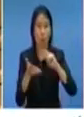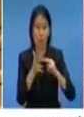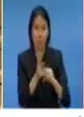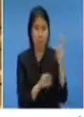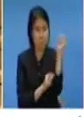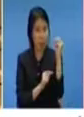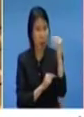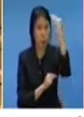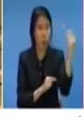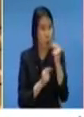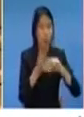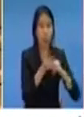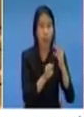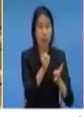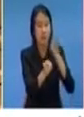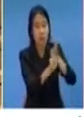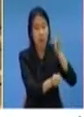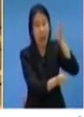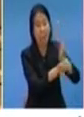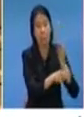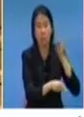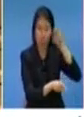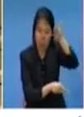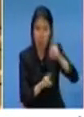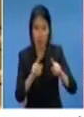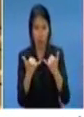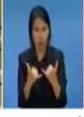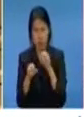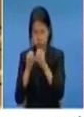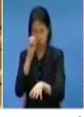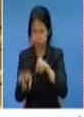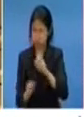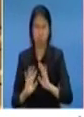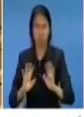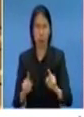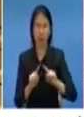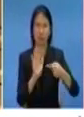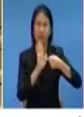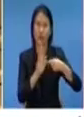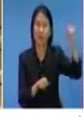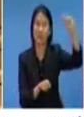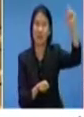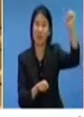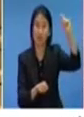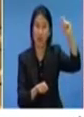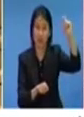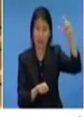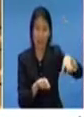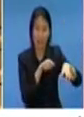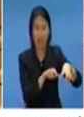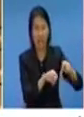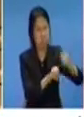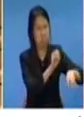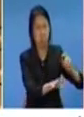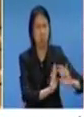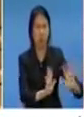ะแต่ขยะวันนี้มีแล้วล้นเมืองอยู่ครับเอาแค่ที่สนามหลวงเริ่มต้นที่วันละ100ตันผมพยายามกด